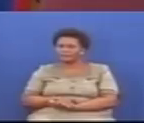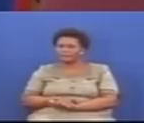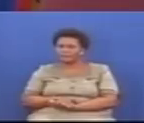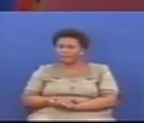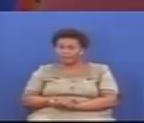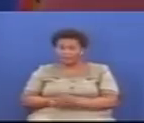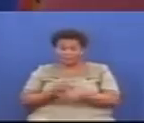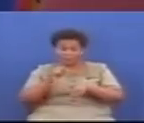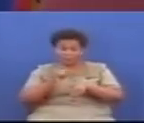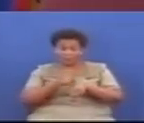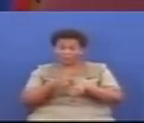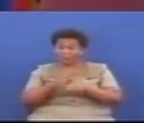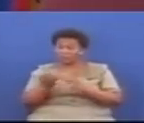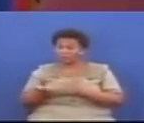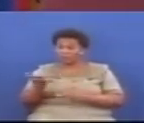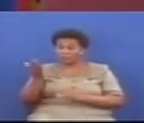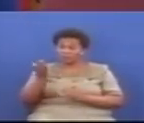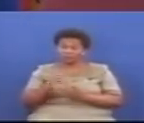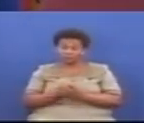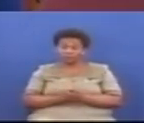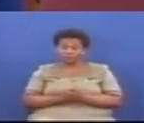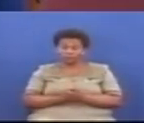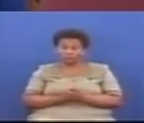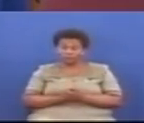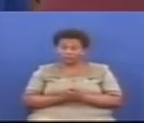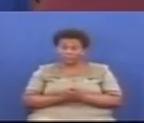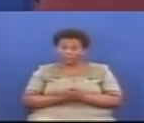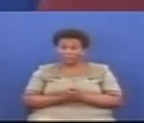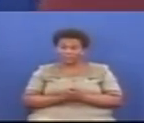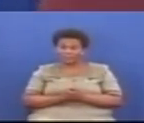asubuhi kwenye mashine zetu kule za ukaguzi,